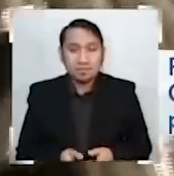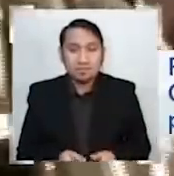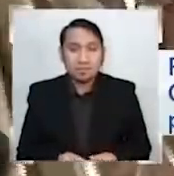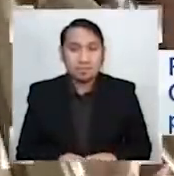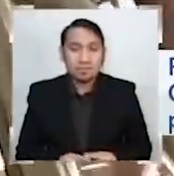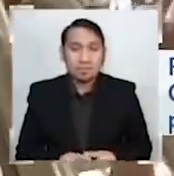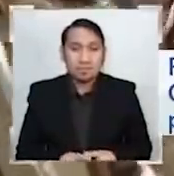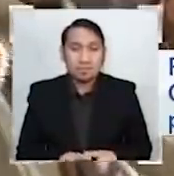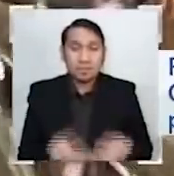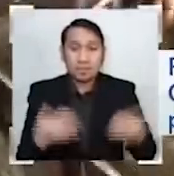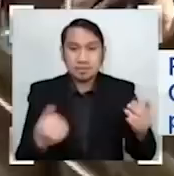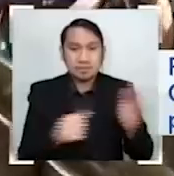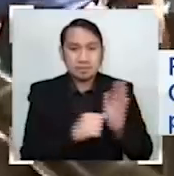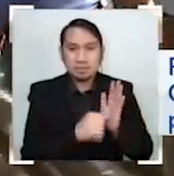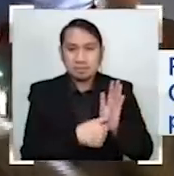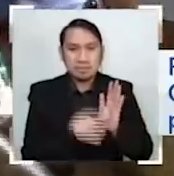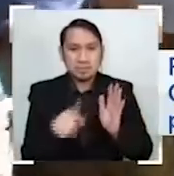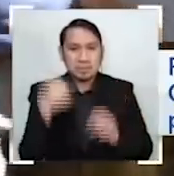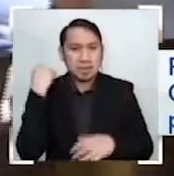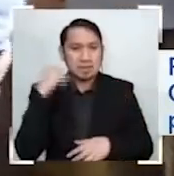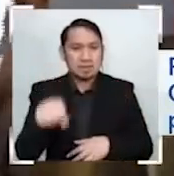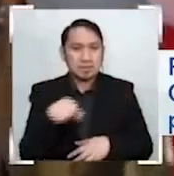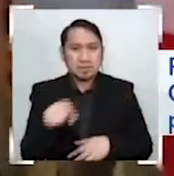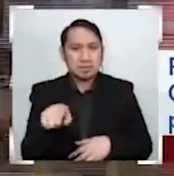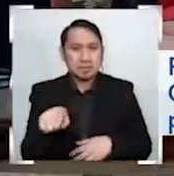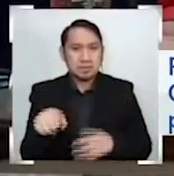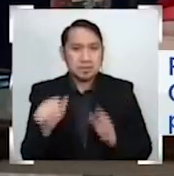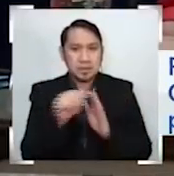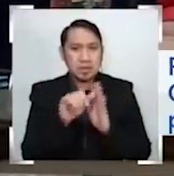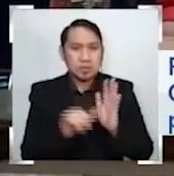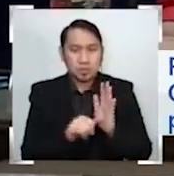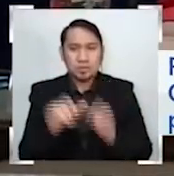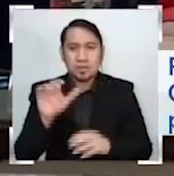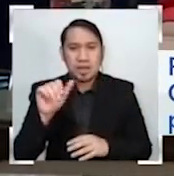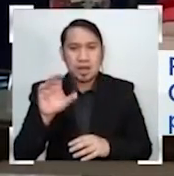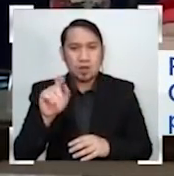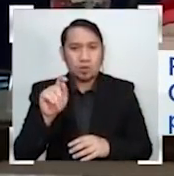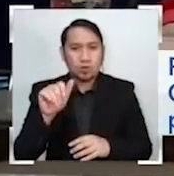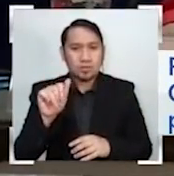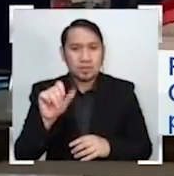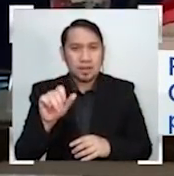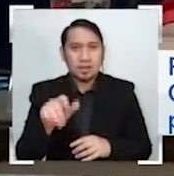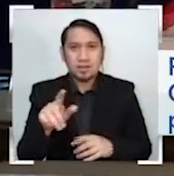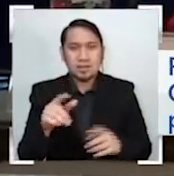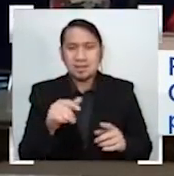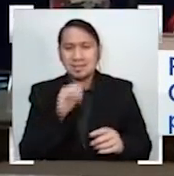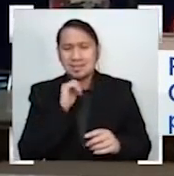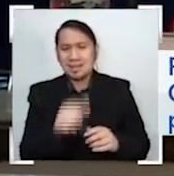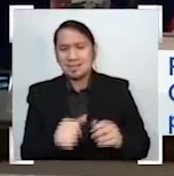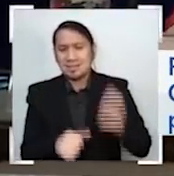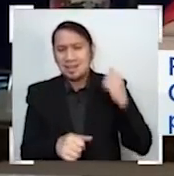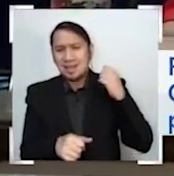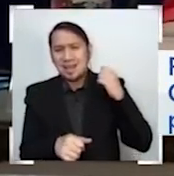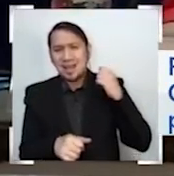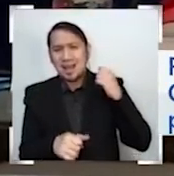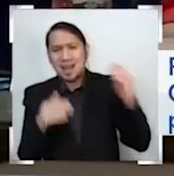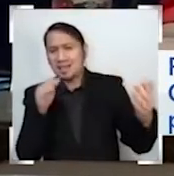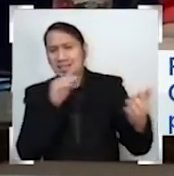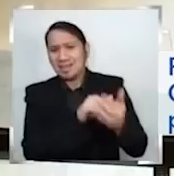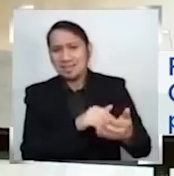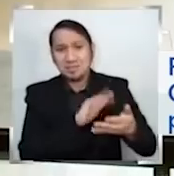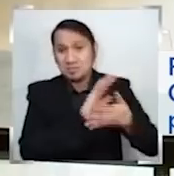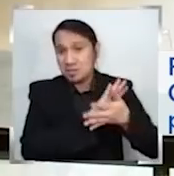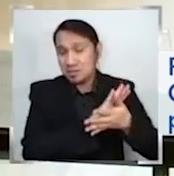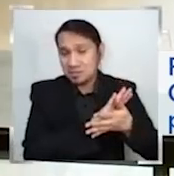Mariin ang pagtanggi ni Public Attorney's Office Chief Attorney Presida Acosta. Hindi raw siya anti-vaxxer o taong kontra sa bakuna. Hindi pa